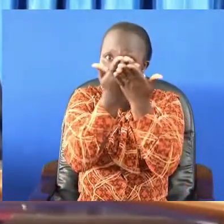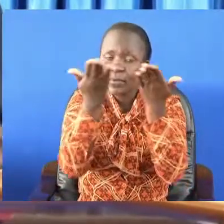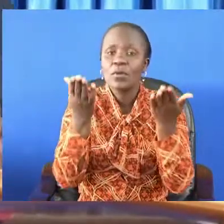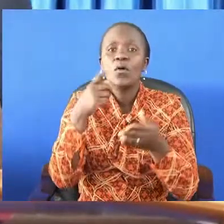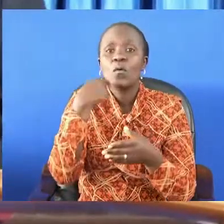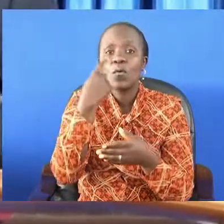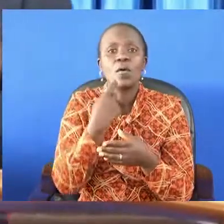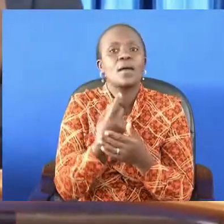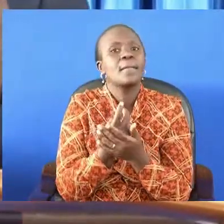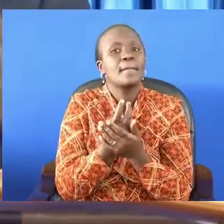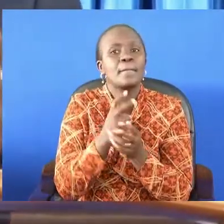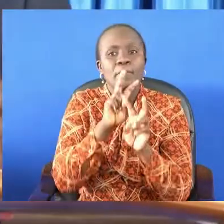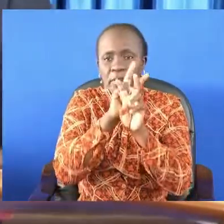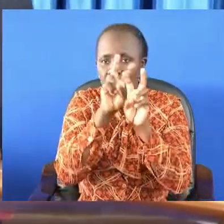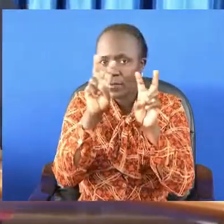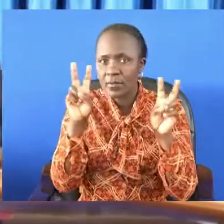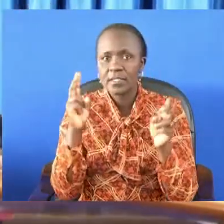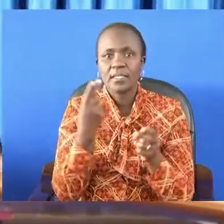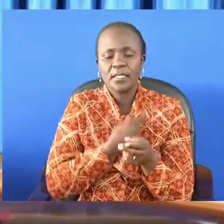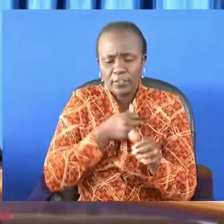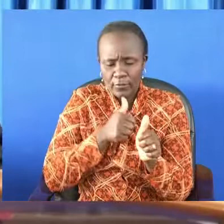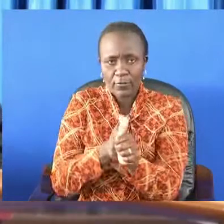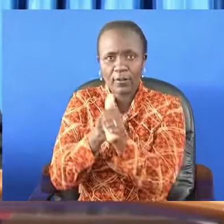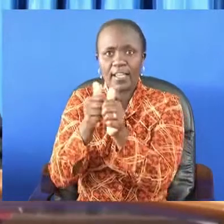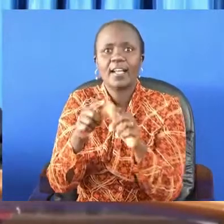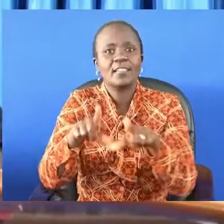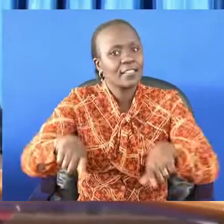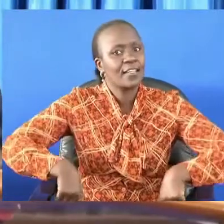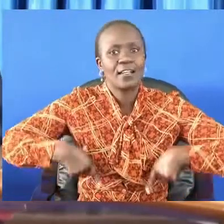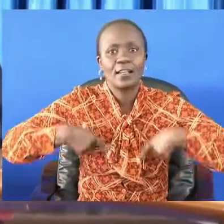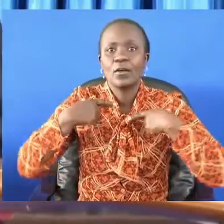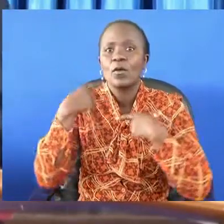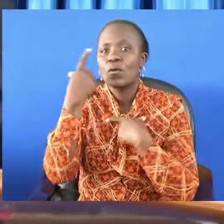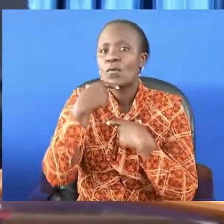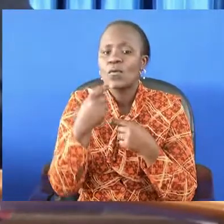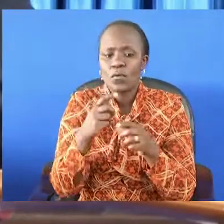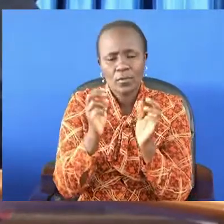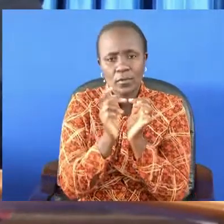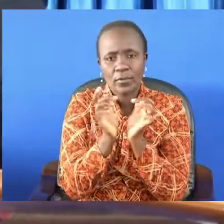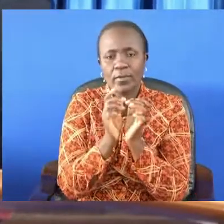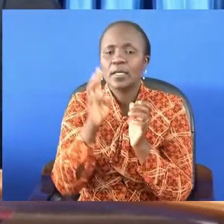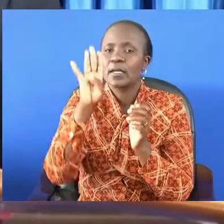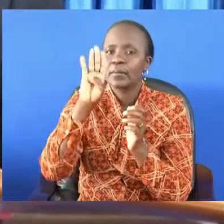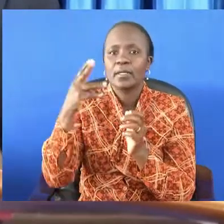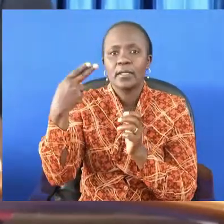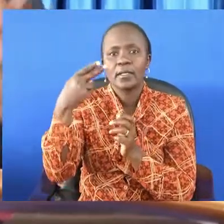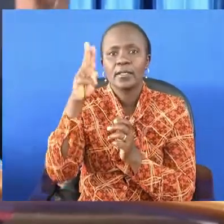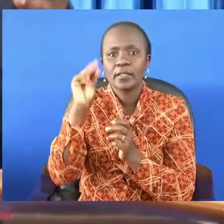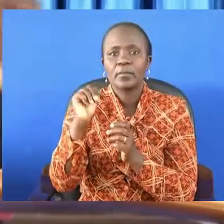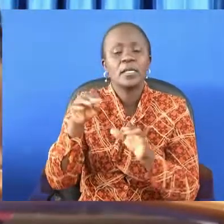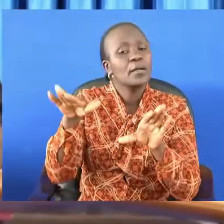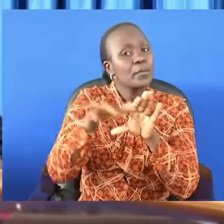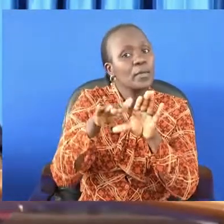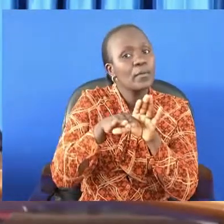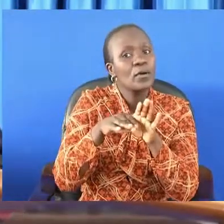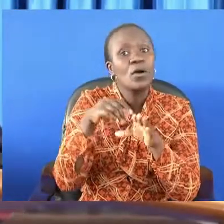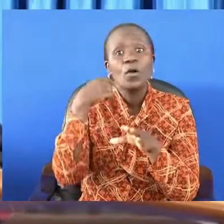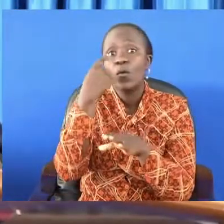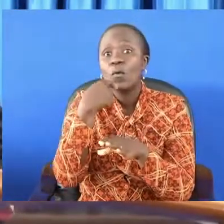are watching us, following us live, those who are watching us through BHB, and our members who are in our